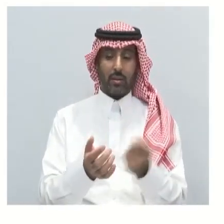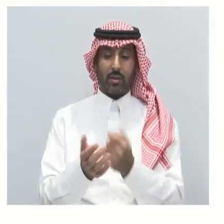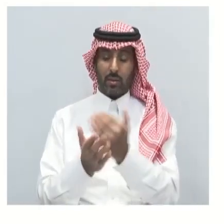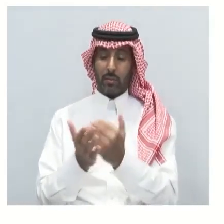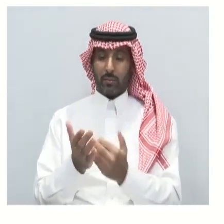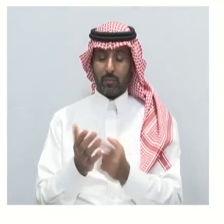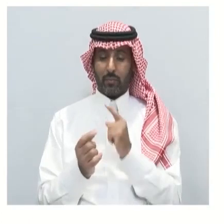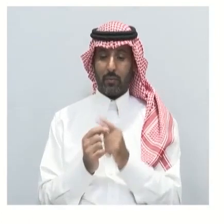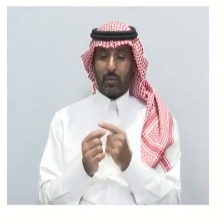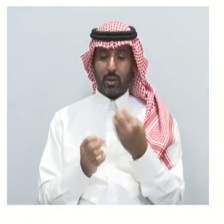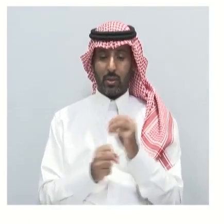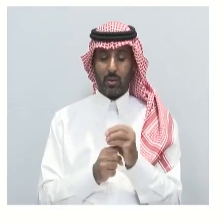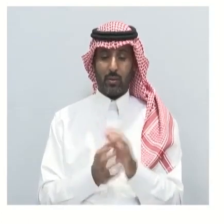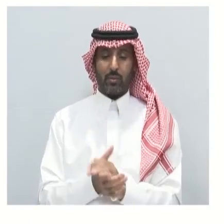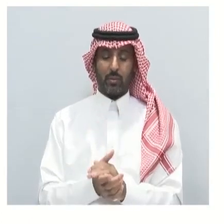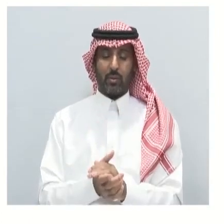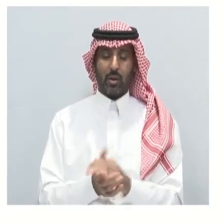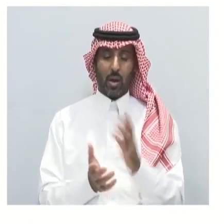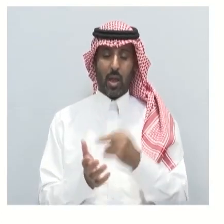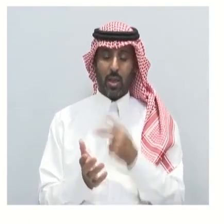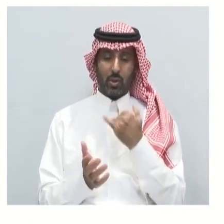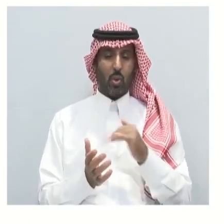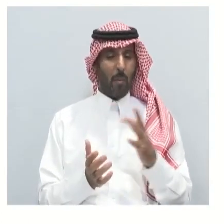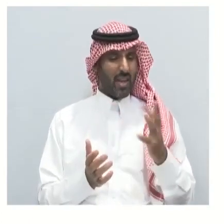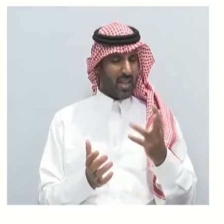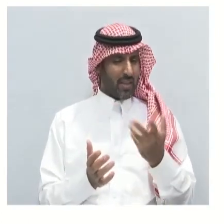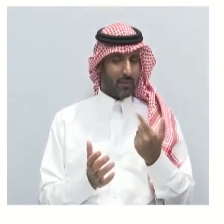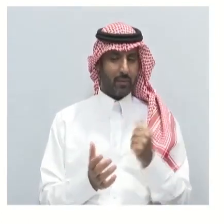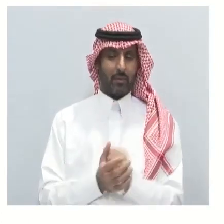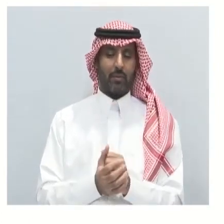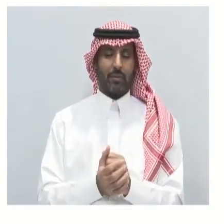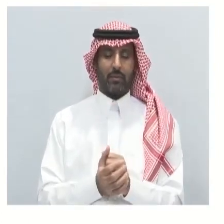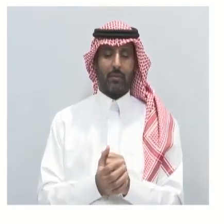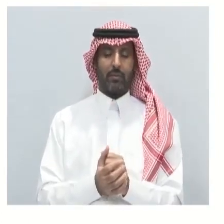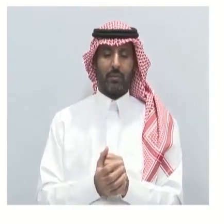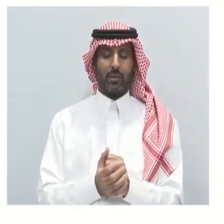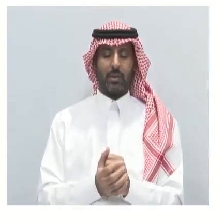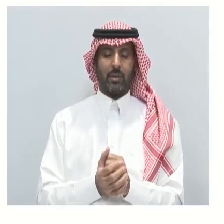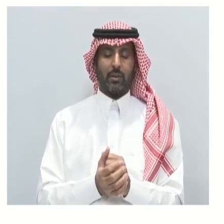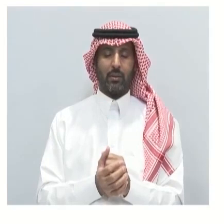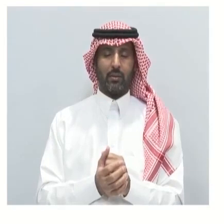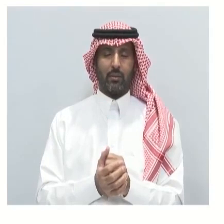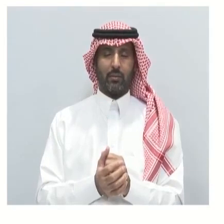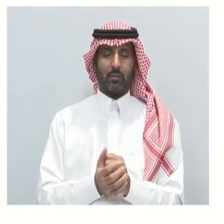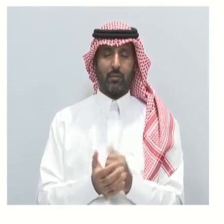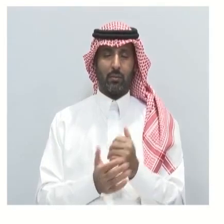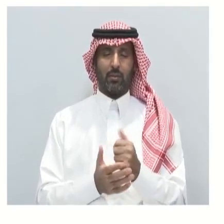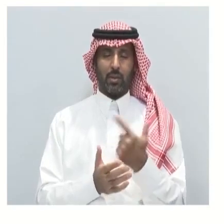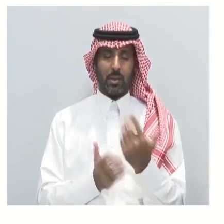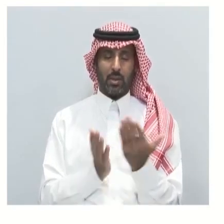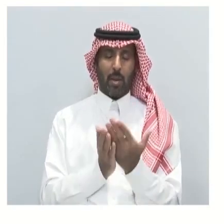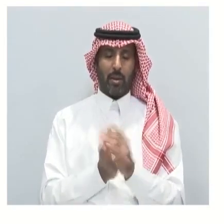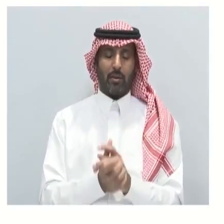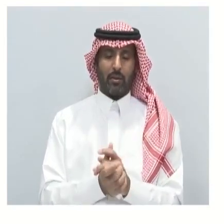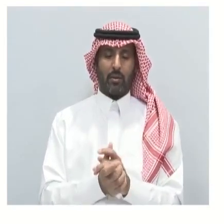واساليب التعليق واخيرا تحديد الاسلوب الاحصائي ناتي بعد ذلك تناولنا في